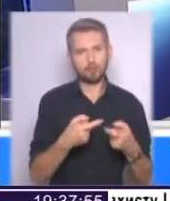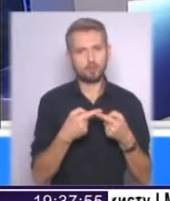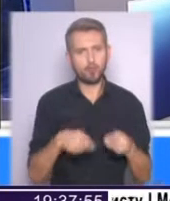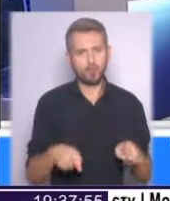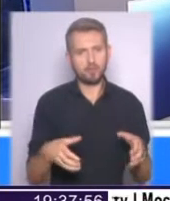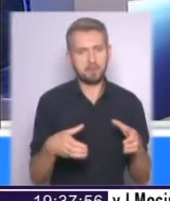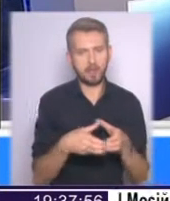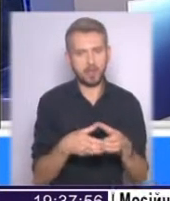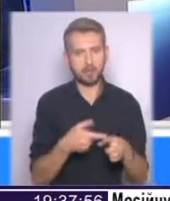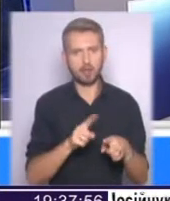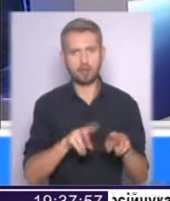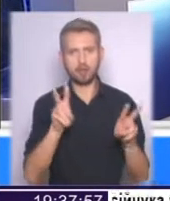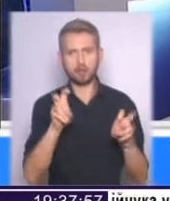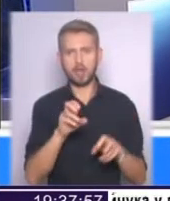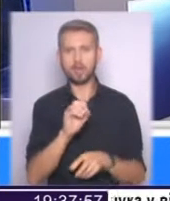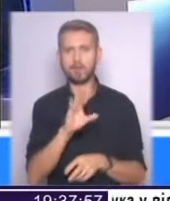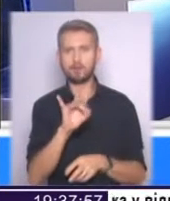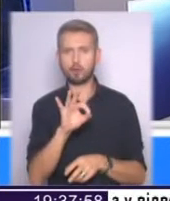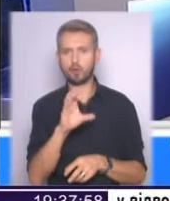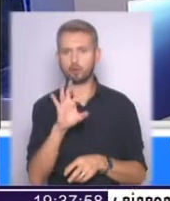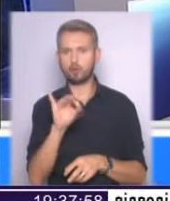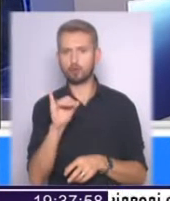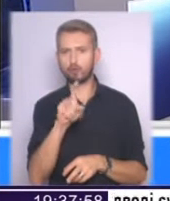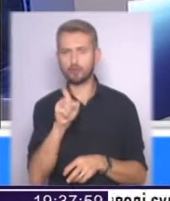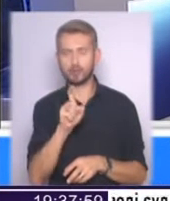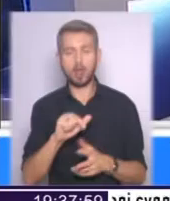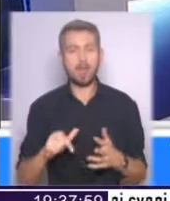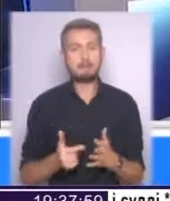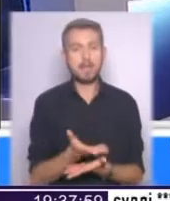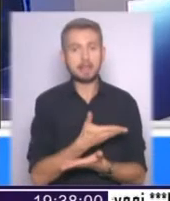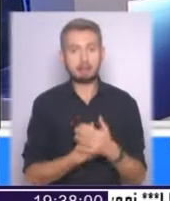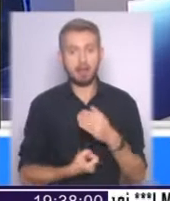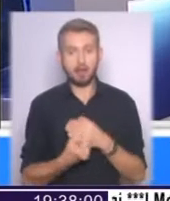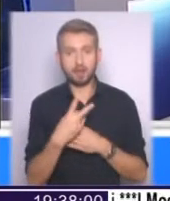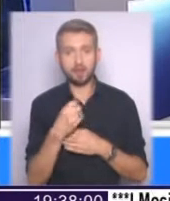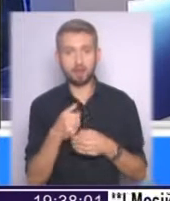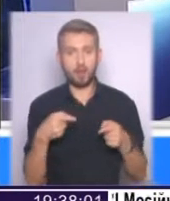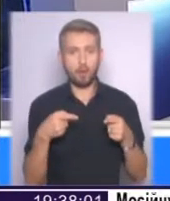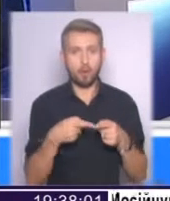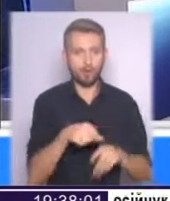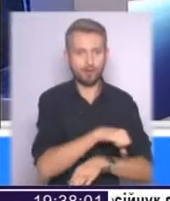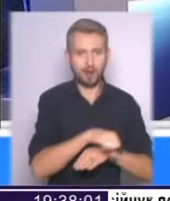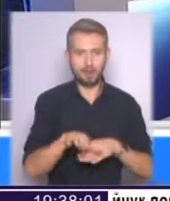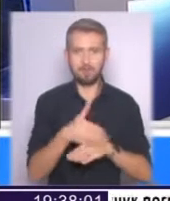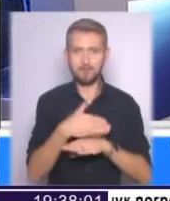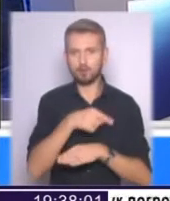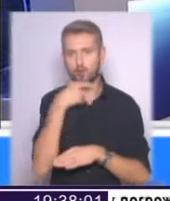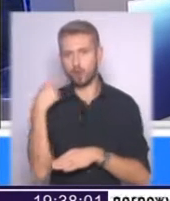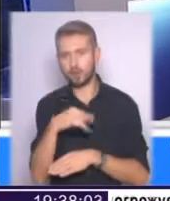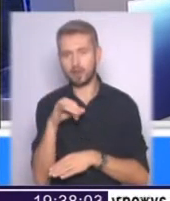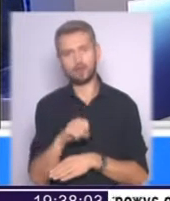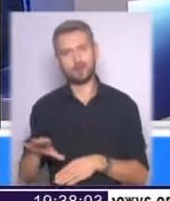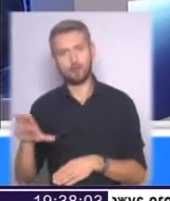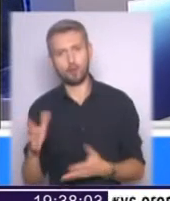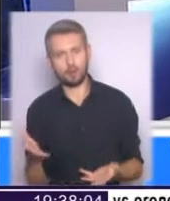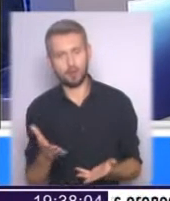формирование, которое называется Евросоюз. И опять мы оказываемся на окраине, между Россией и Европой. Не